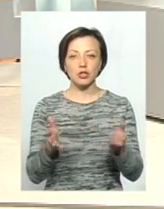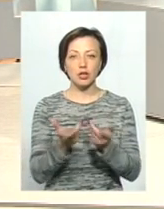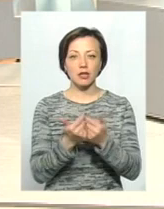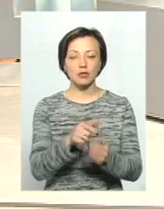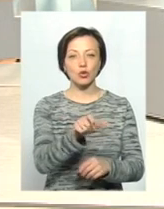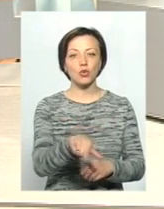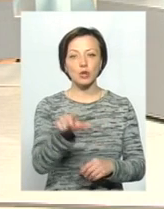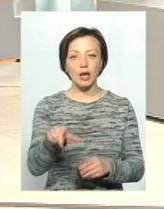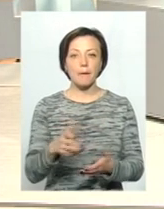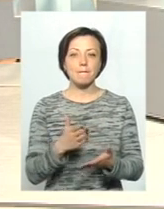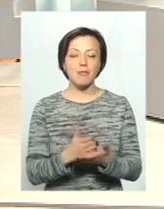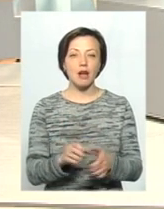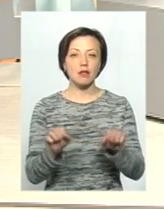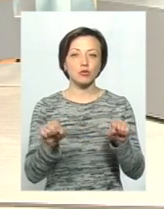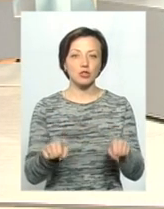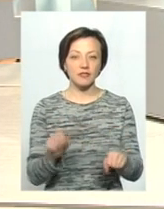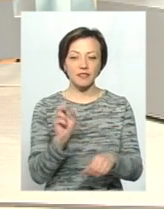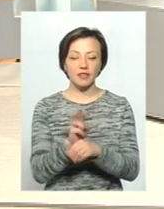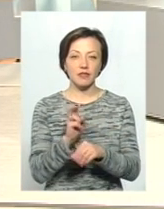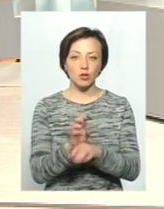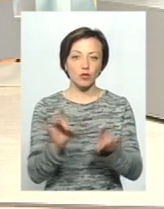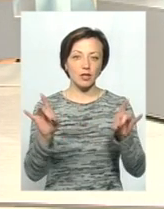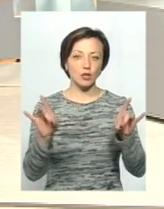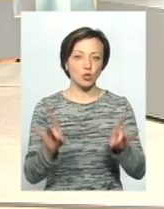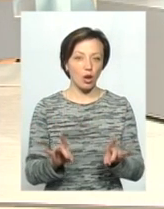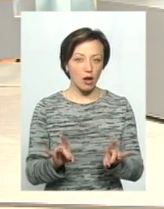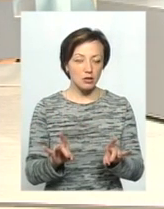людей мала можливість відвідувати ресторани,